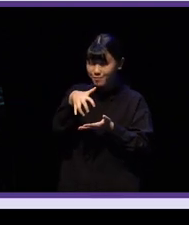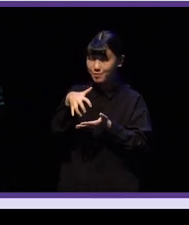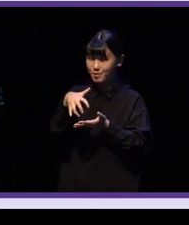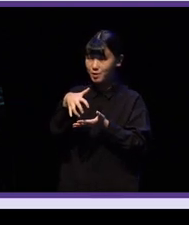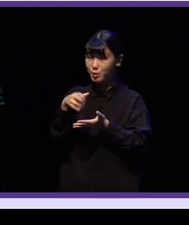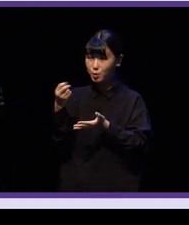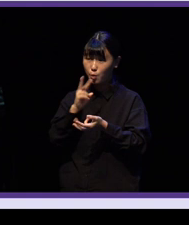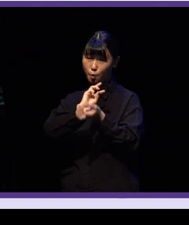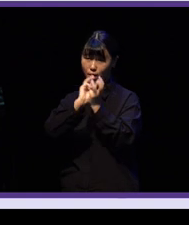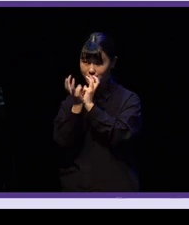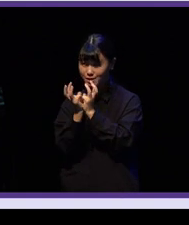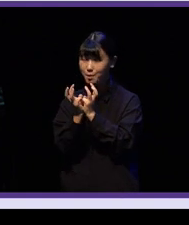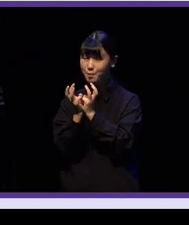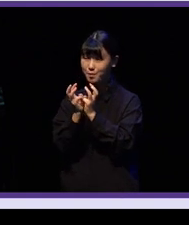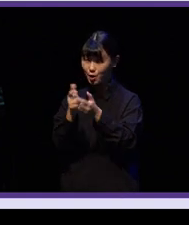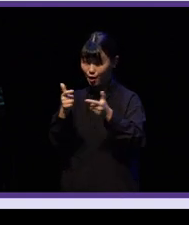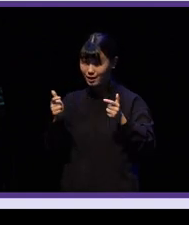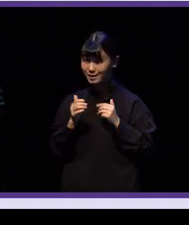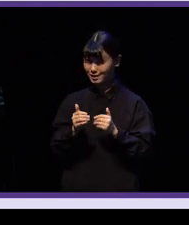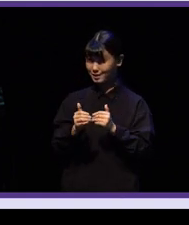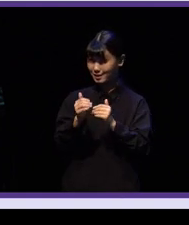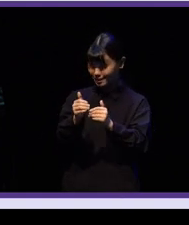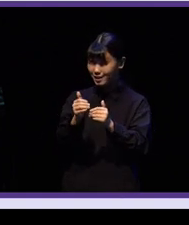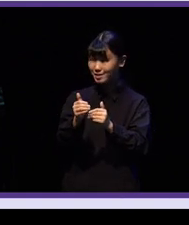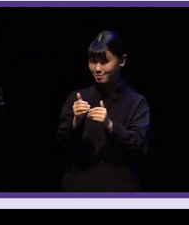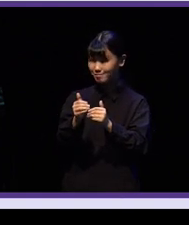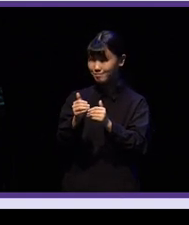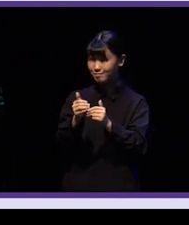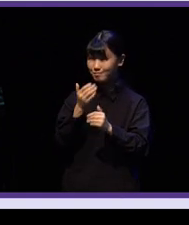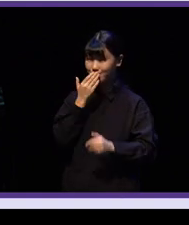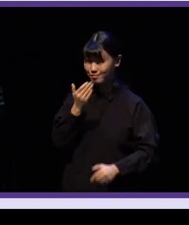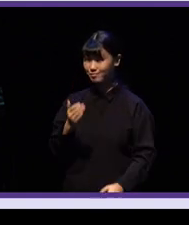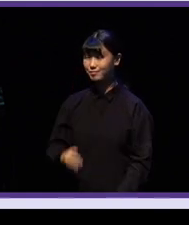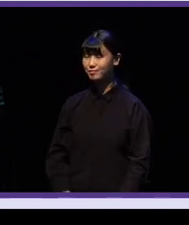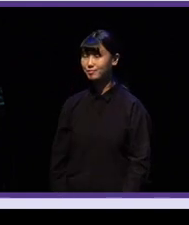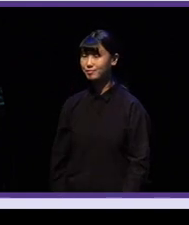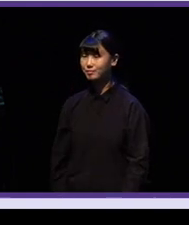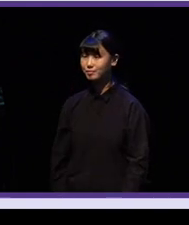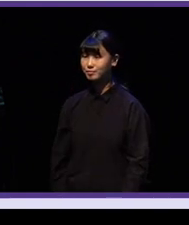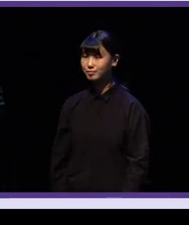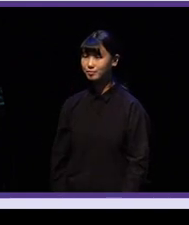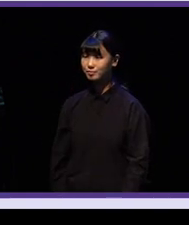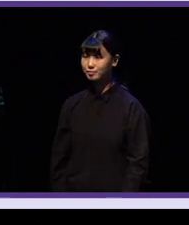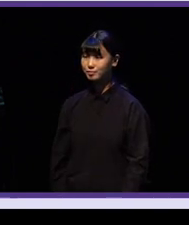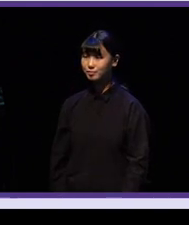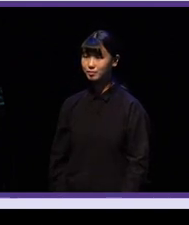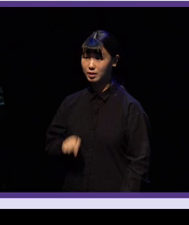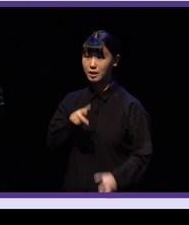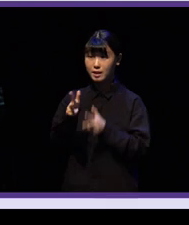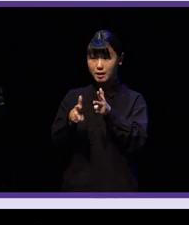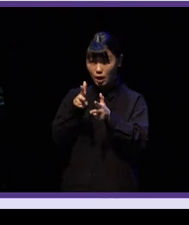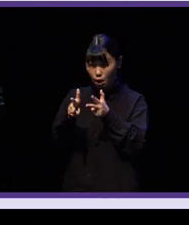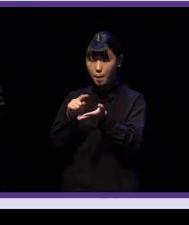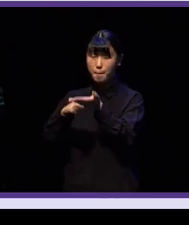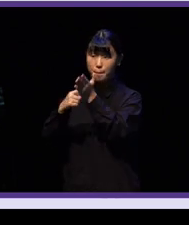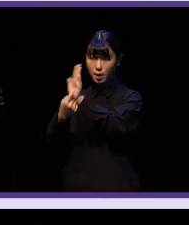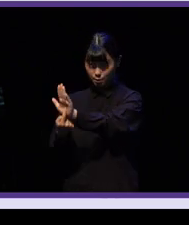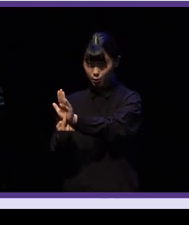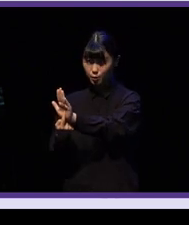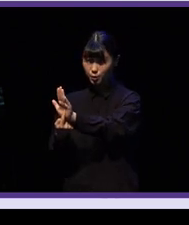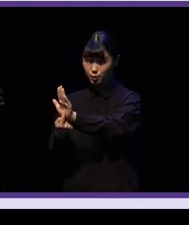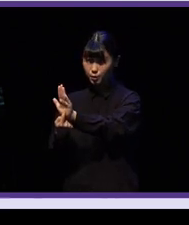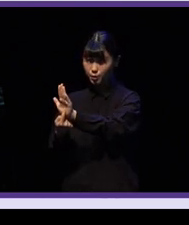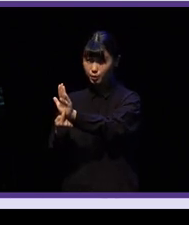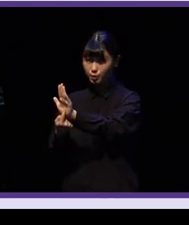프리프로덕션 단계들을 밟아 주시면 될 거 같고요 본 사업은 발표를 위한